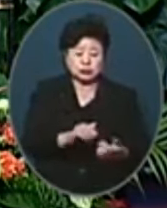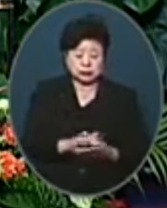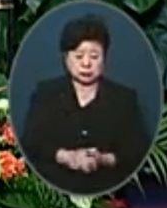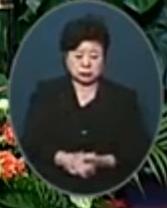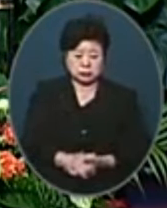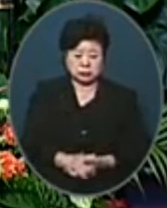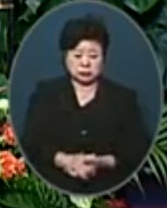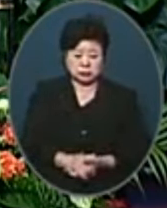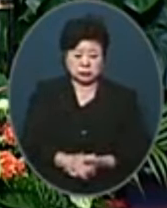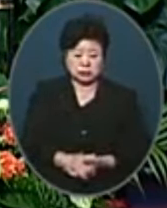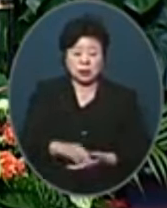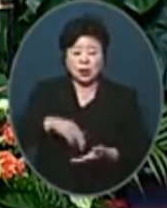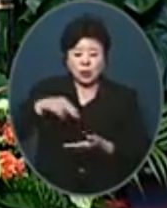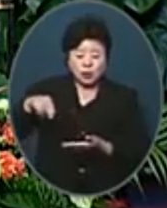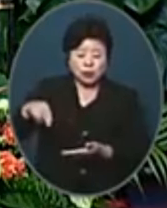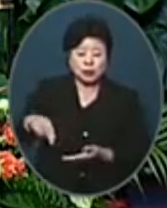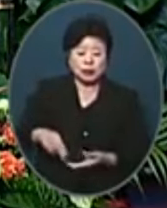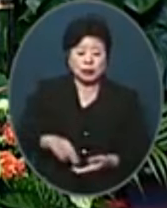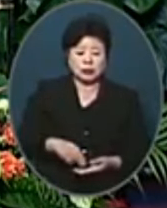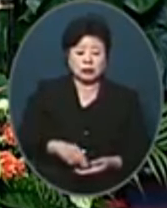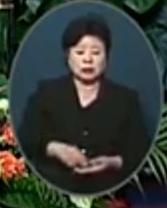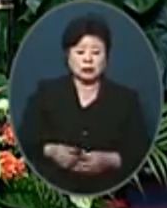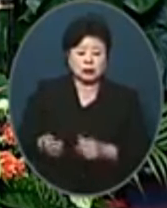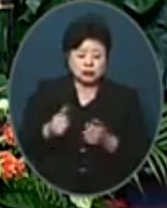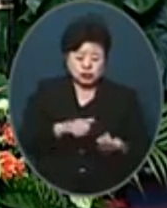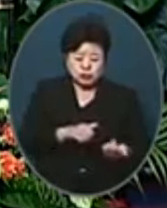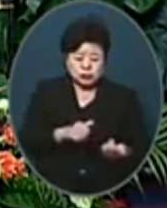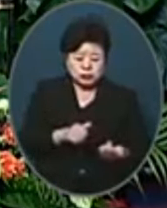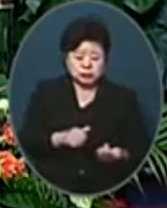맞이하는 고독사가 심각한 사회